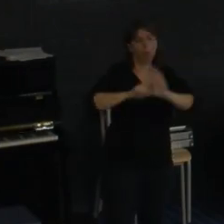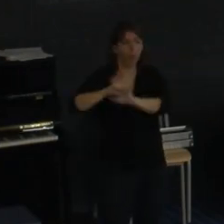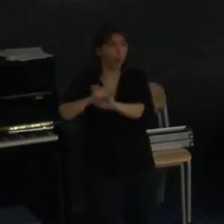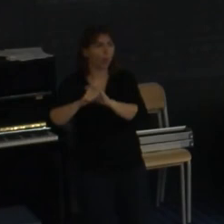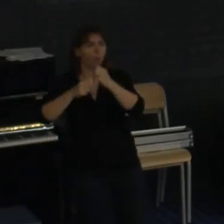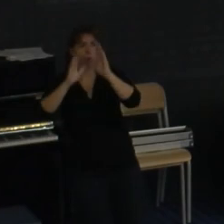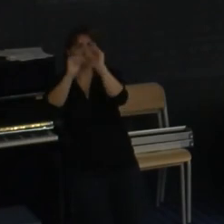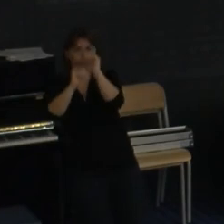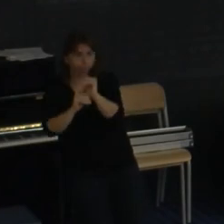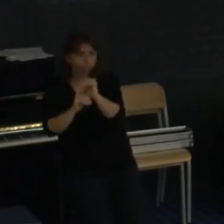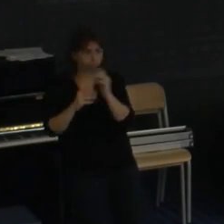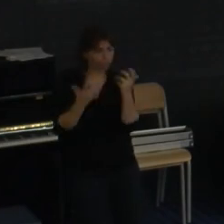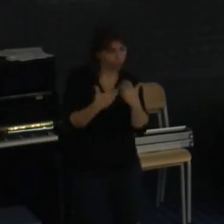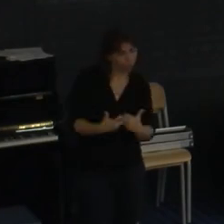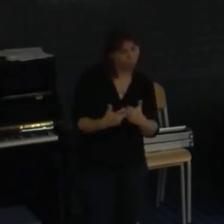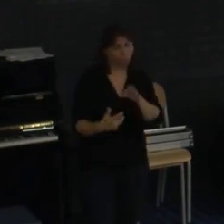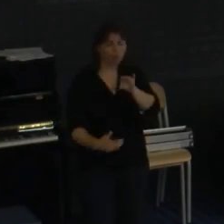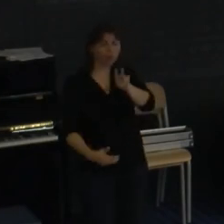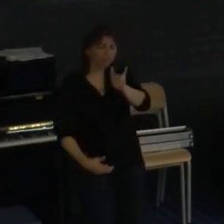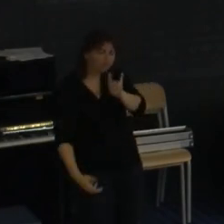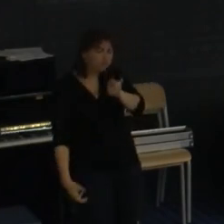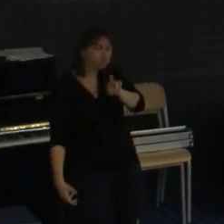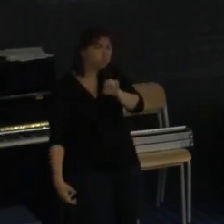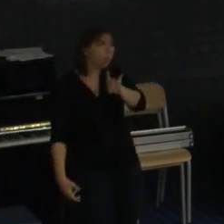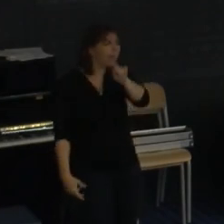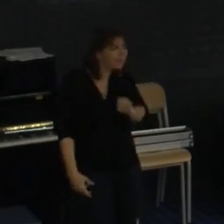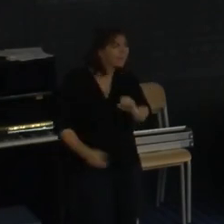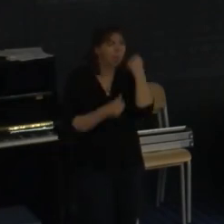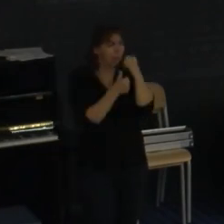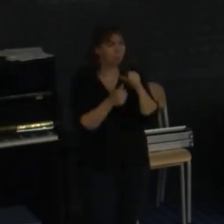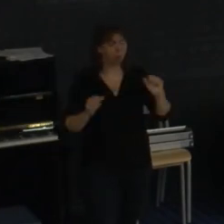côté, l'état des trades, de la mémoire, est-ce que vous voulez,